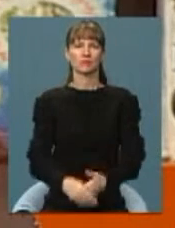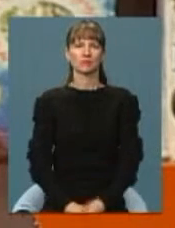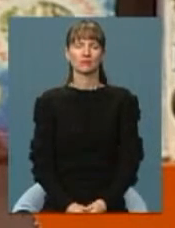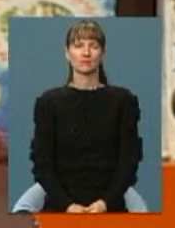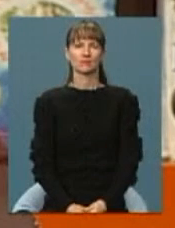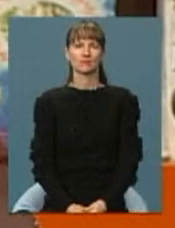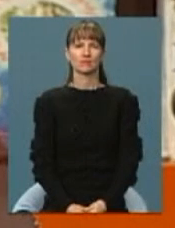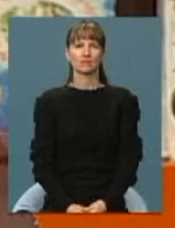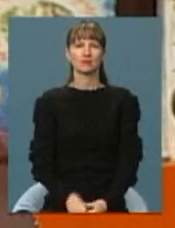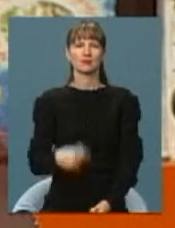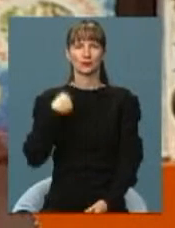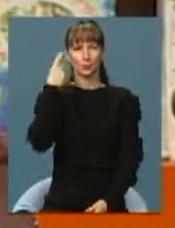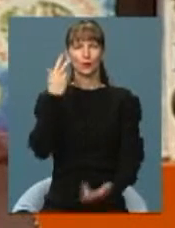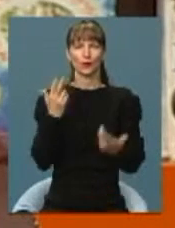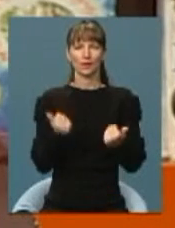Ну, да.